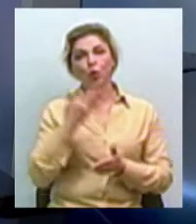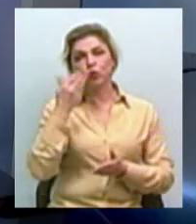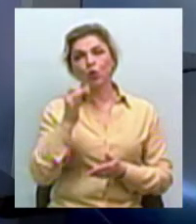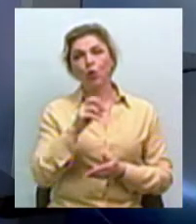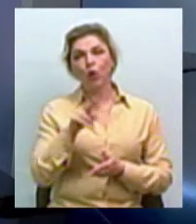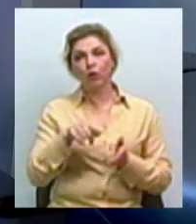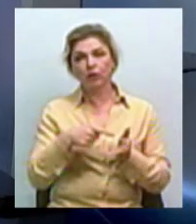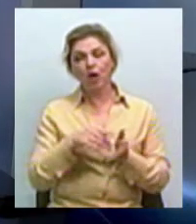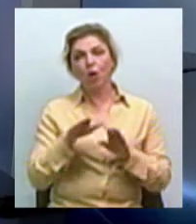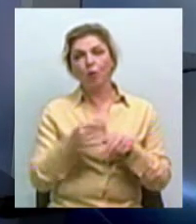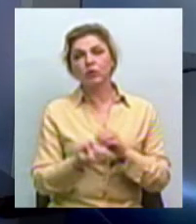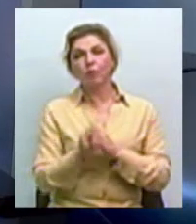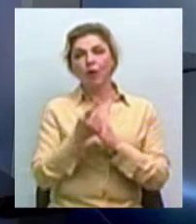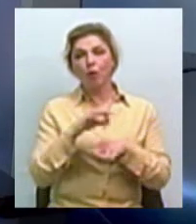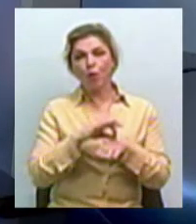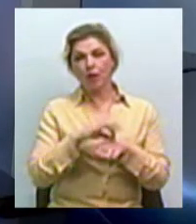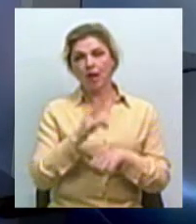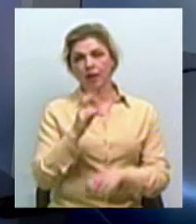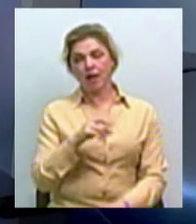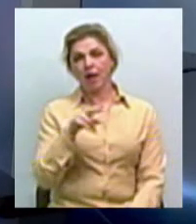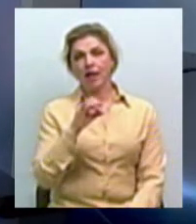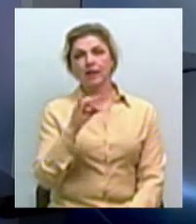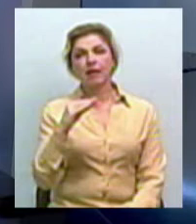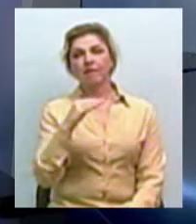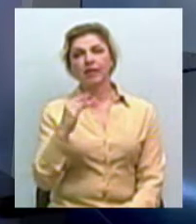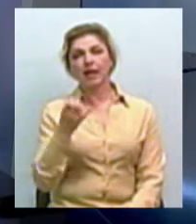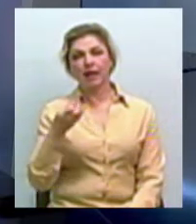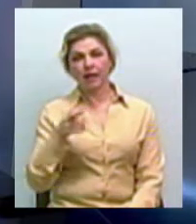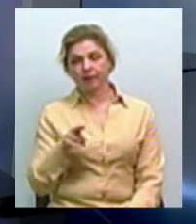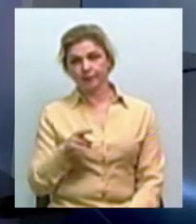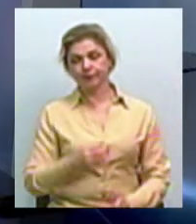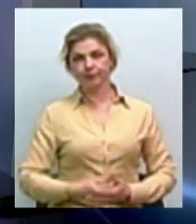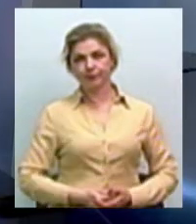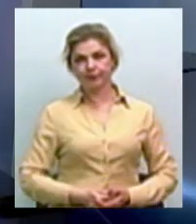після появи хворих на дифтерію. Пропоную їх відеоматеріал.